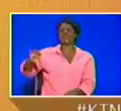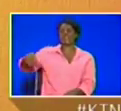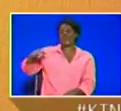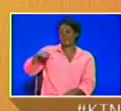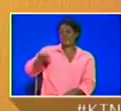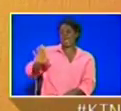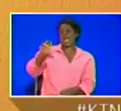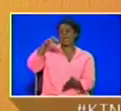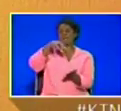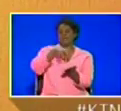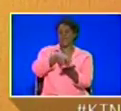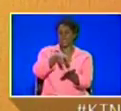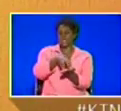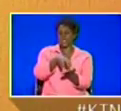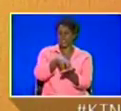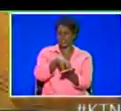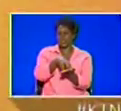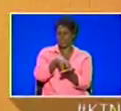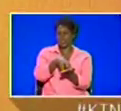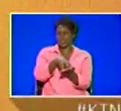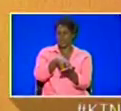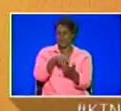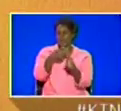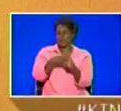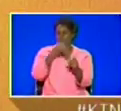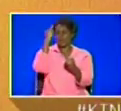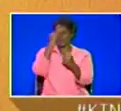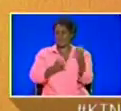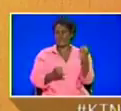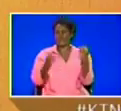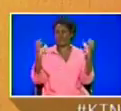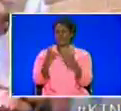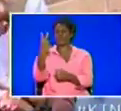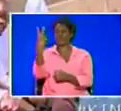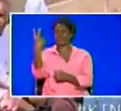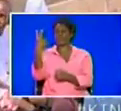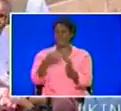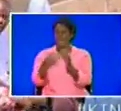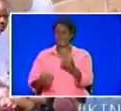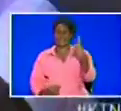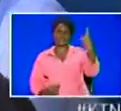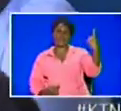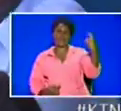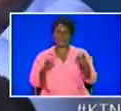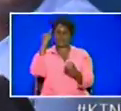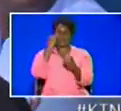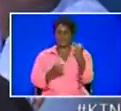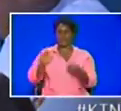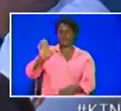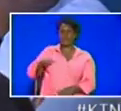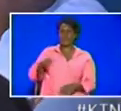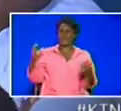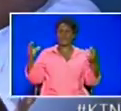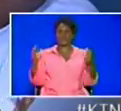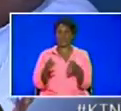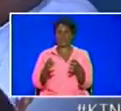Mugabe alimaliza Shell Kotecha kutoka kwenye finali seti 2-1. Kwenye finali ya kinadada,